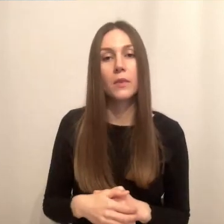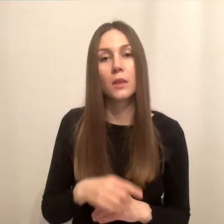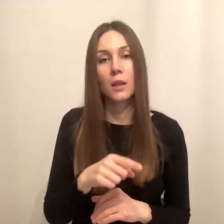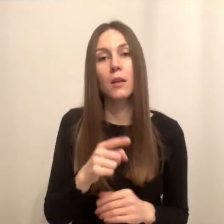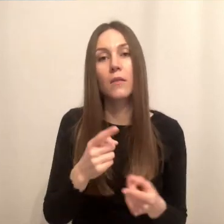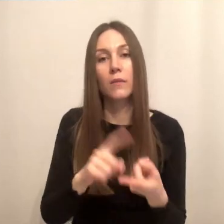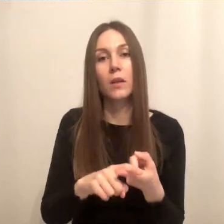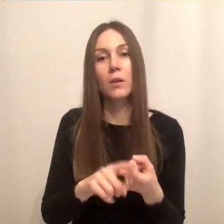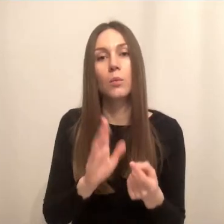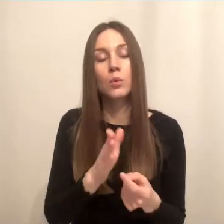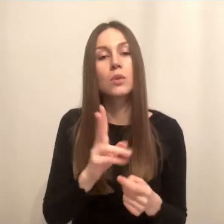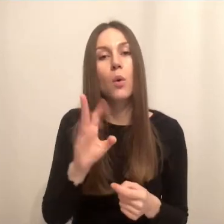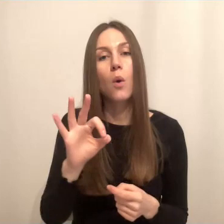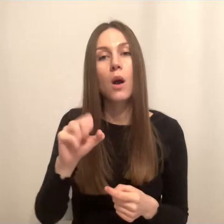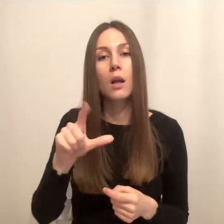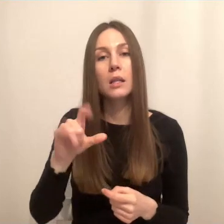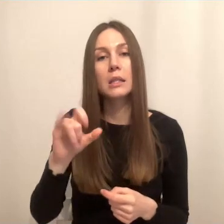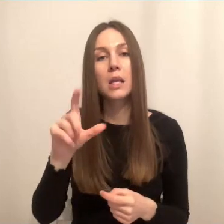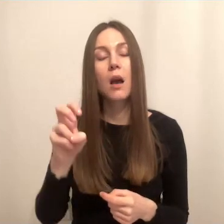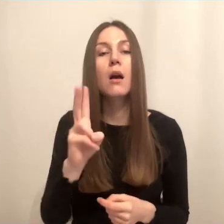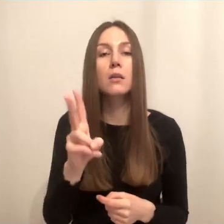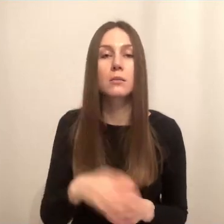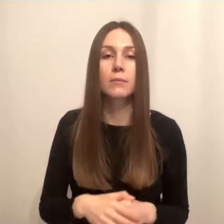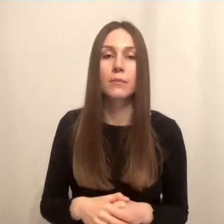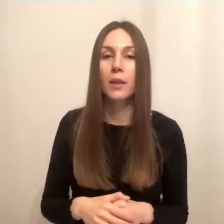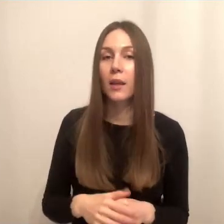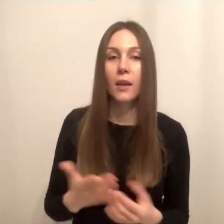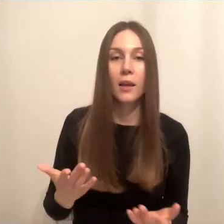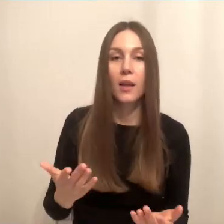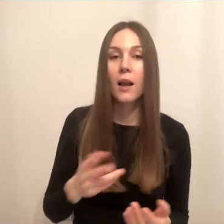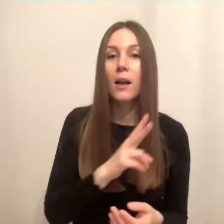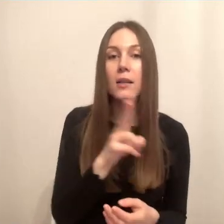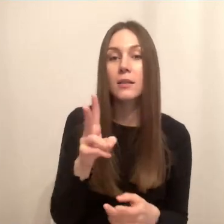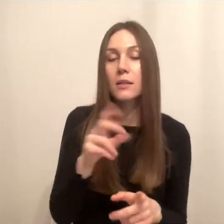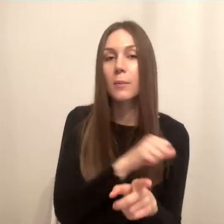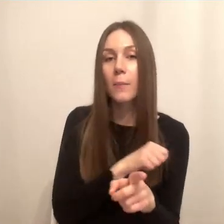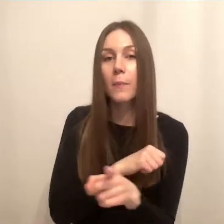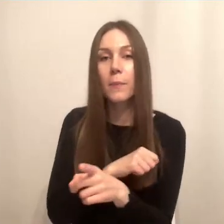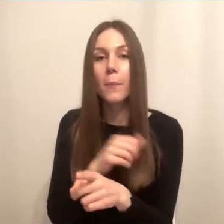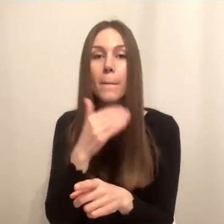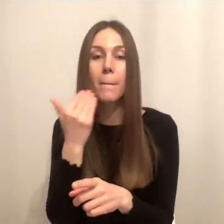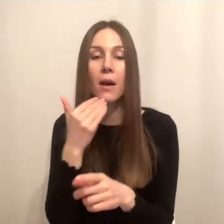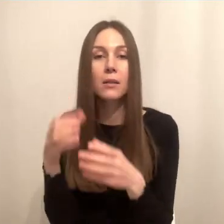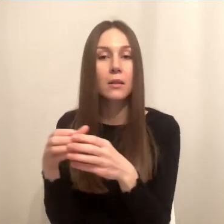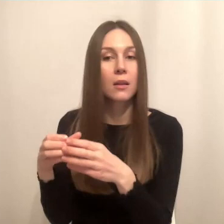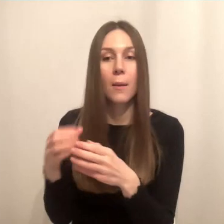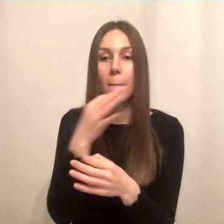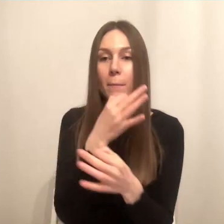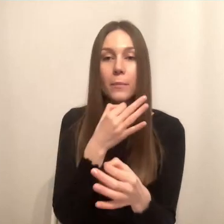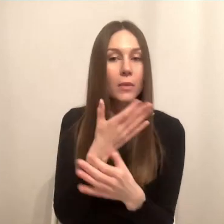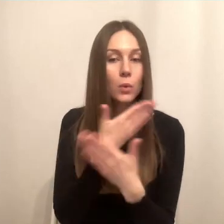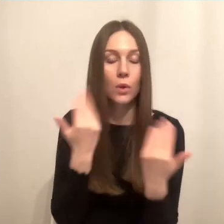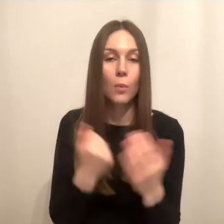kuo eiti į koaliciją. Ačiū. Nebuvo liktai čia paminėtų konkrečiai pozicijų nei pavardžių, bet